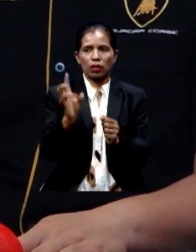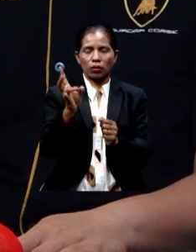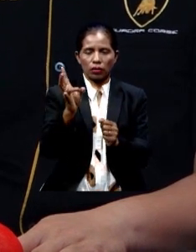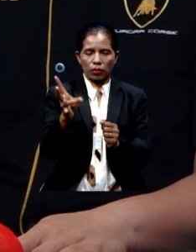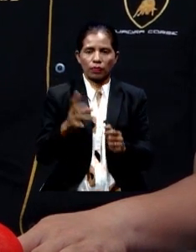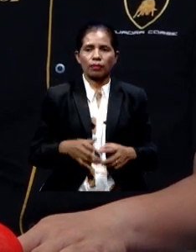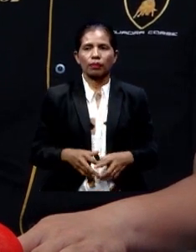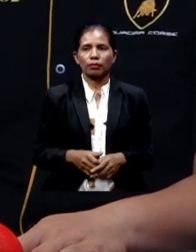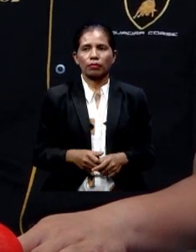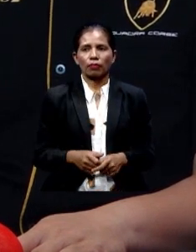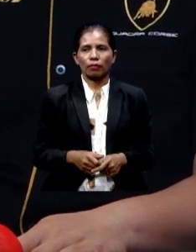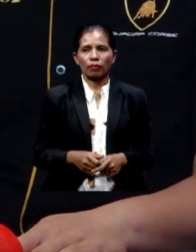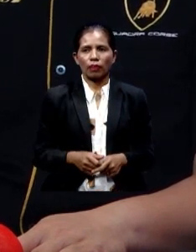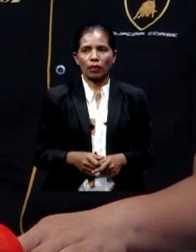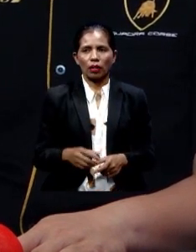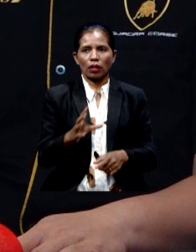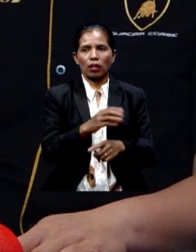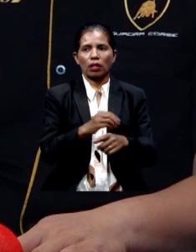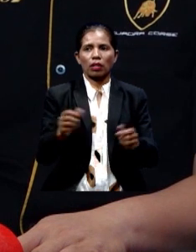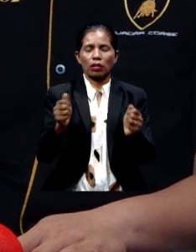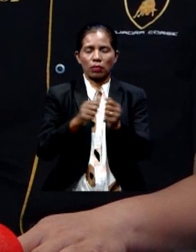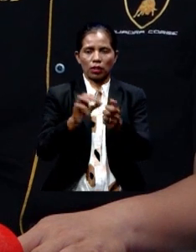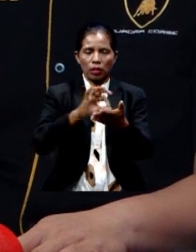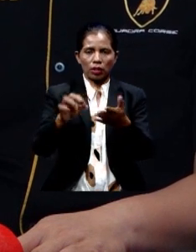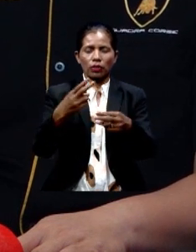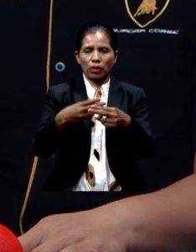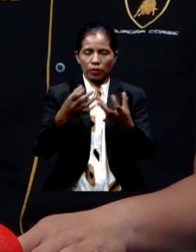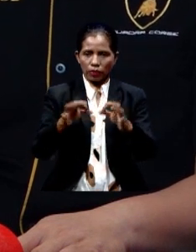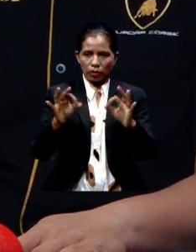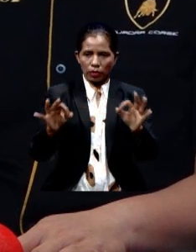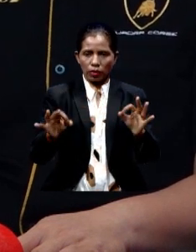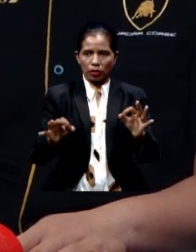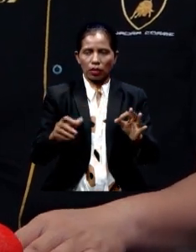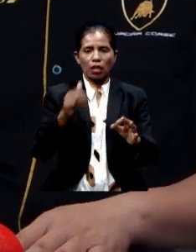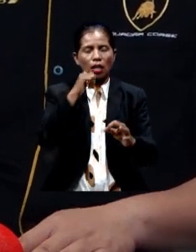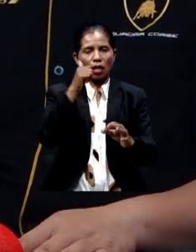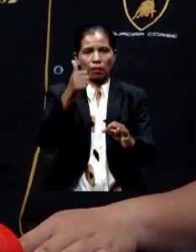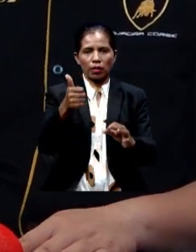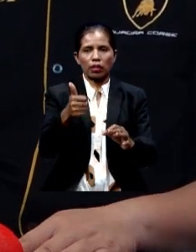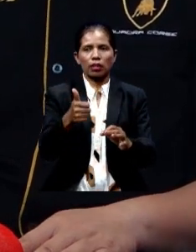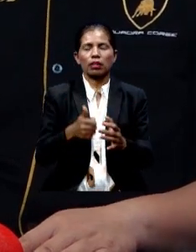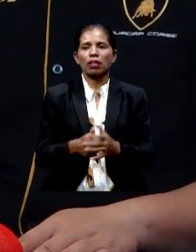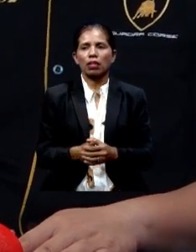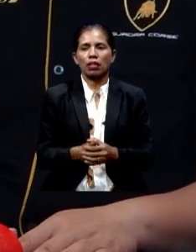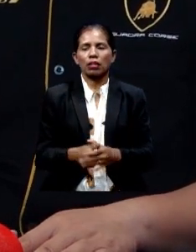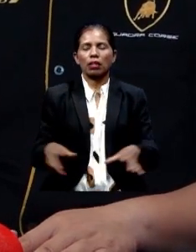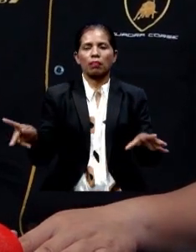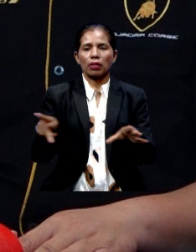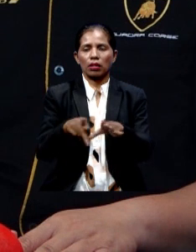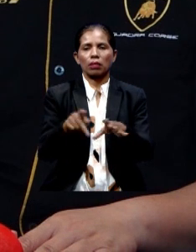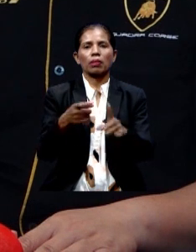itala 70 itala rider lokal mak registu ho tuna Nebe eventu abang nene se participa